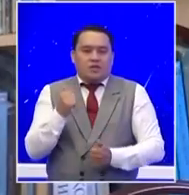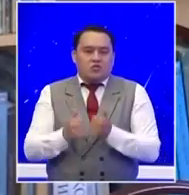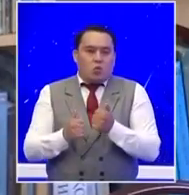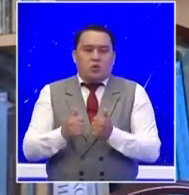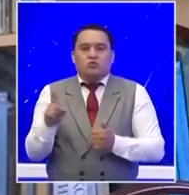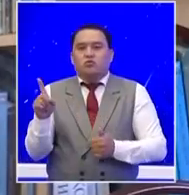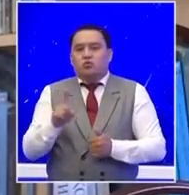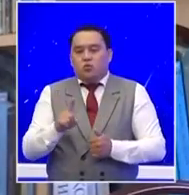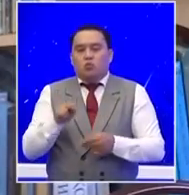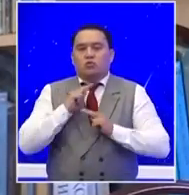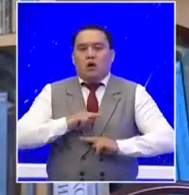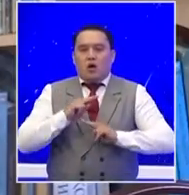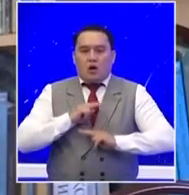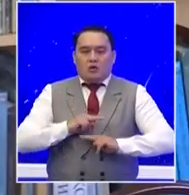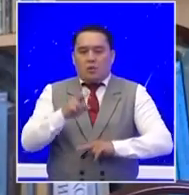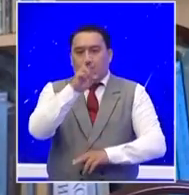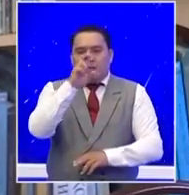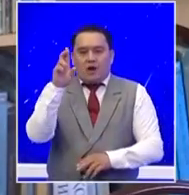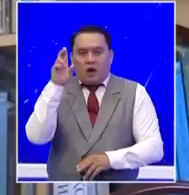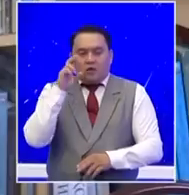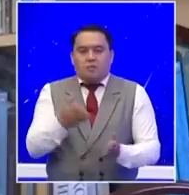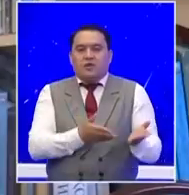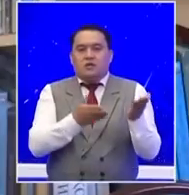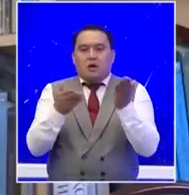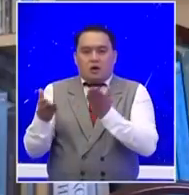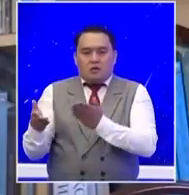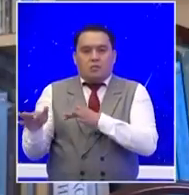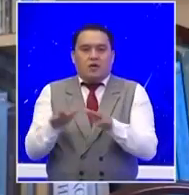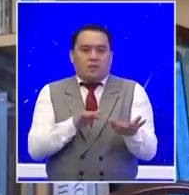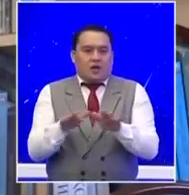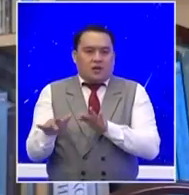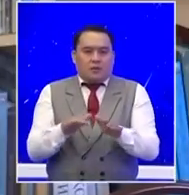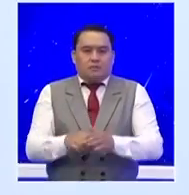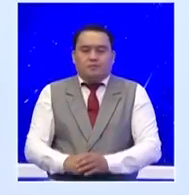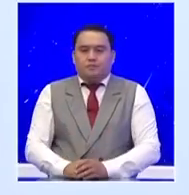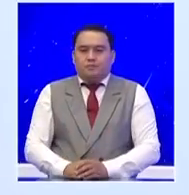Я также благодарен сотрудникам Отинайской библиотеки за приглашение на это мероприятие.